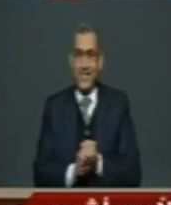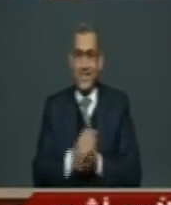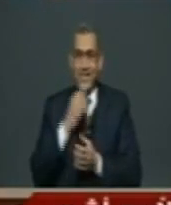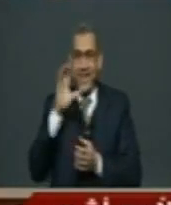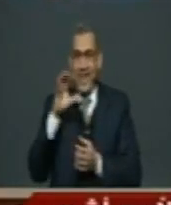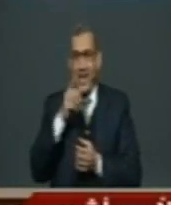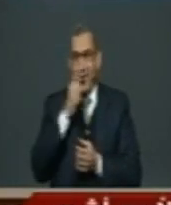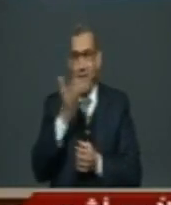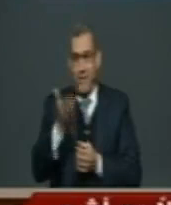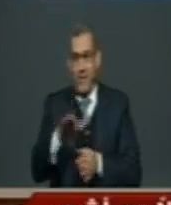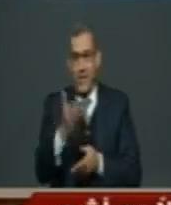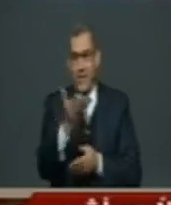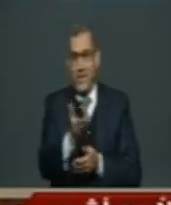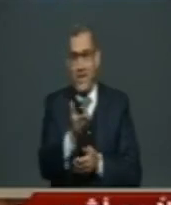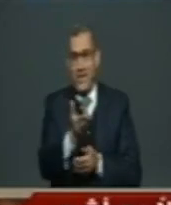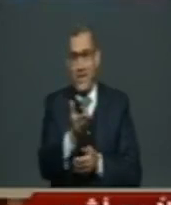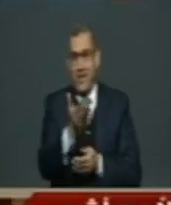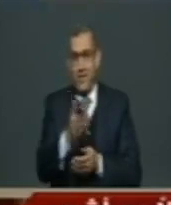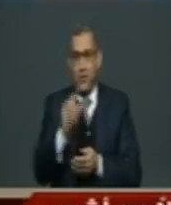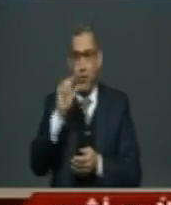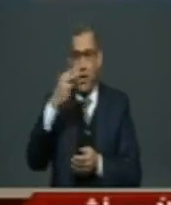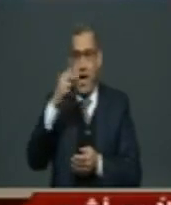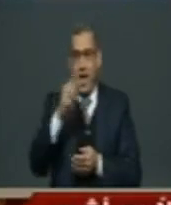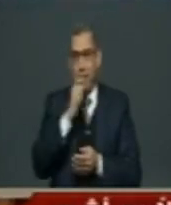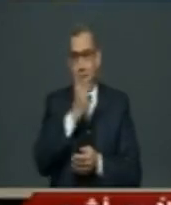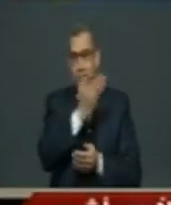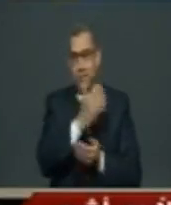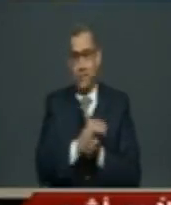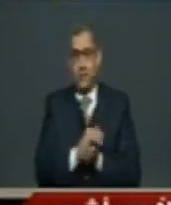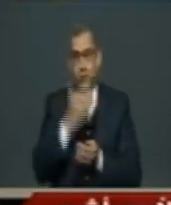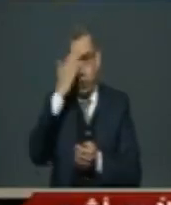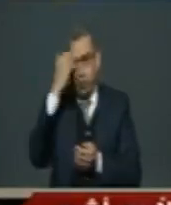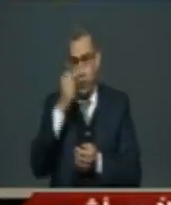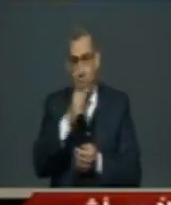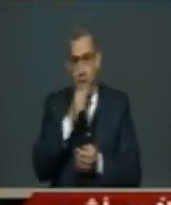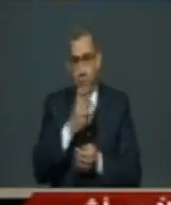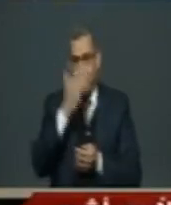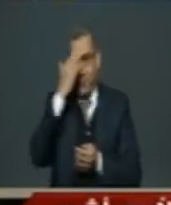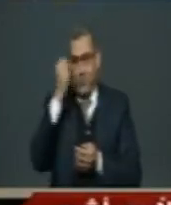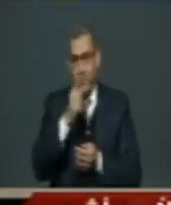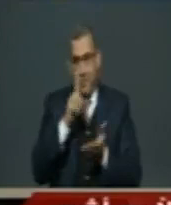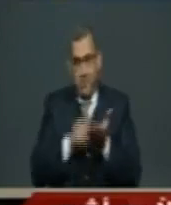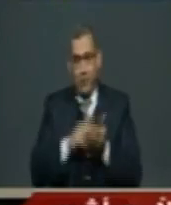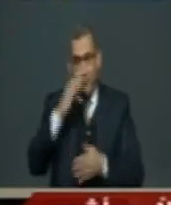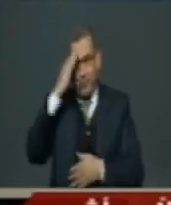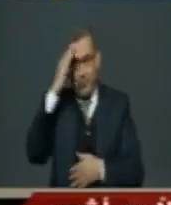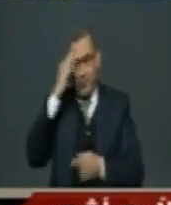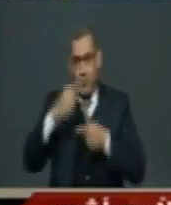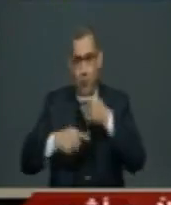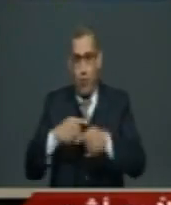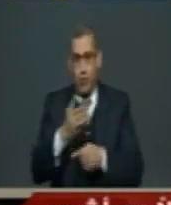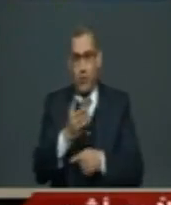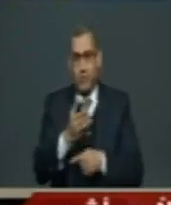اتفضل استريح. اتفضل دكتور علي. بشكر حضرتك جدا بجد، الشكر موصول. نيجي هنا